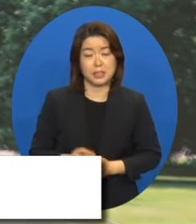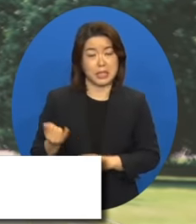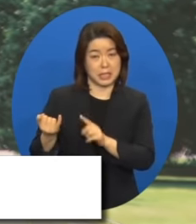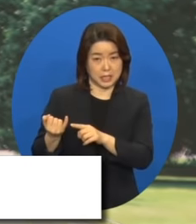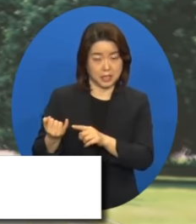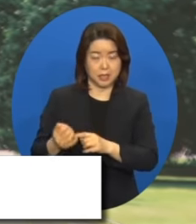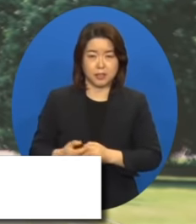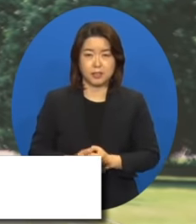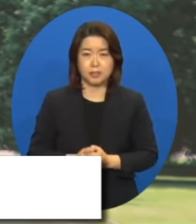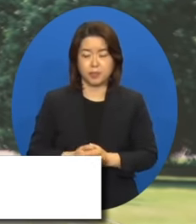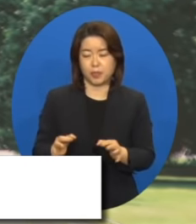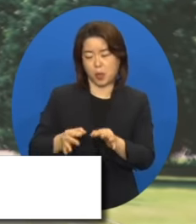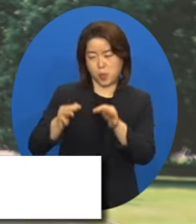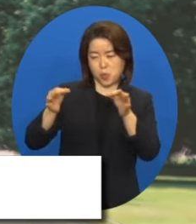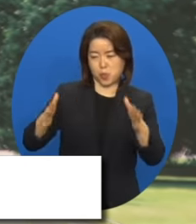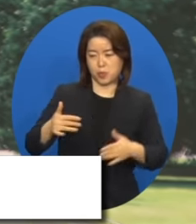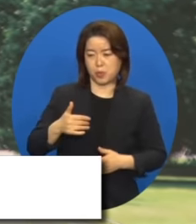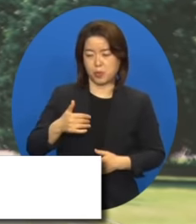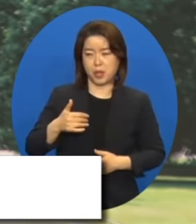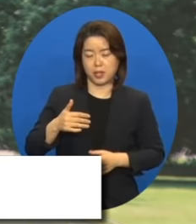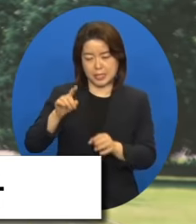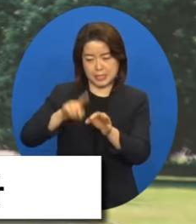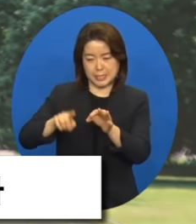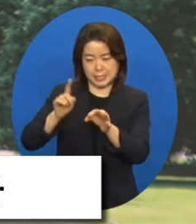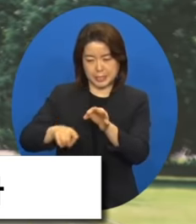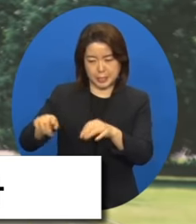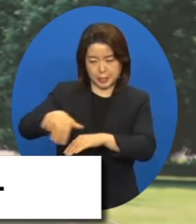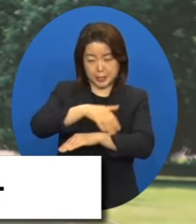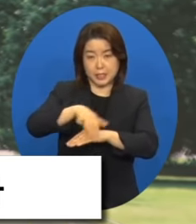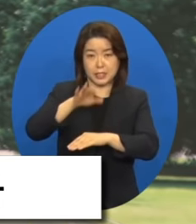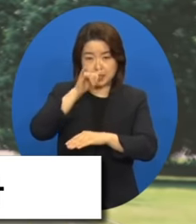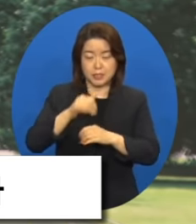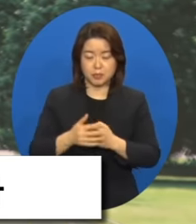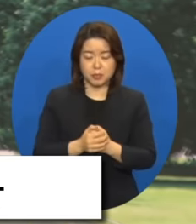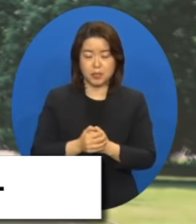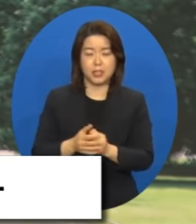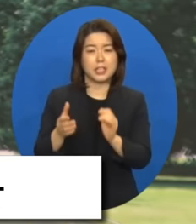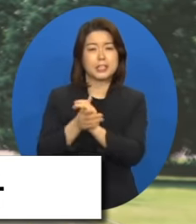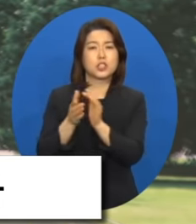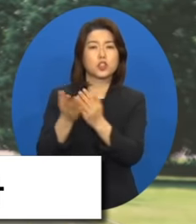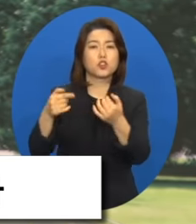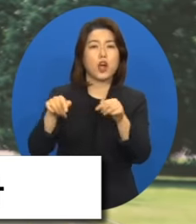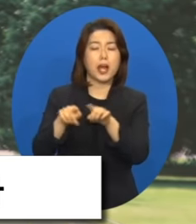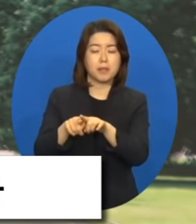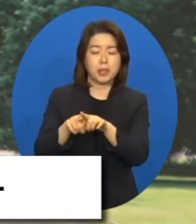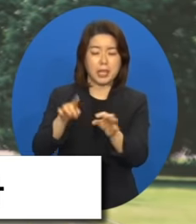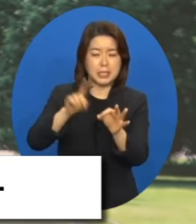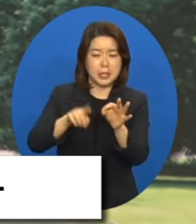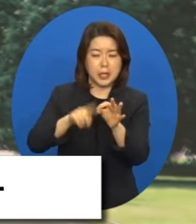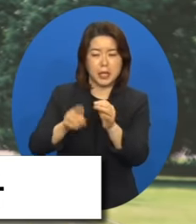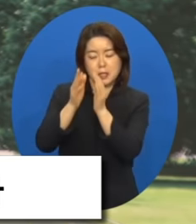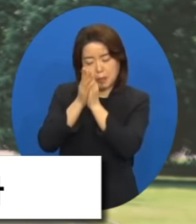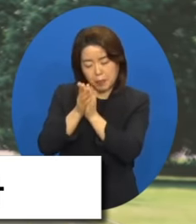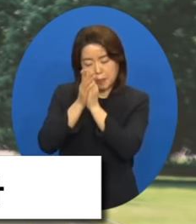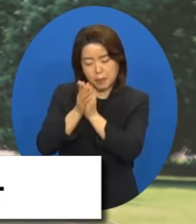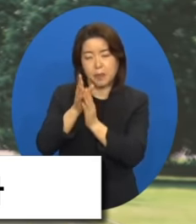그분이 오랫동안 절을 다니셨어요. 친구들과 함께 늘 절에 가서 불공을 드리던